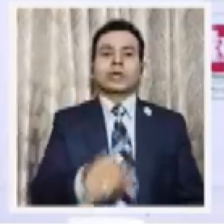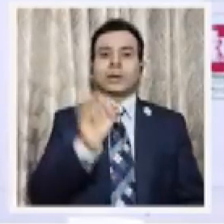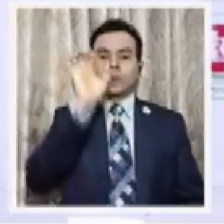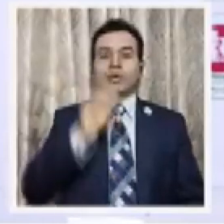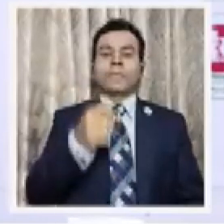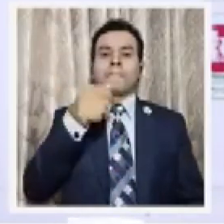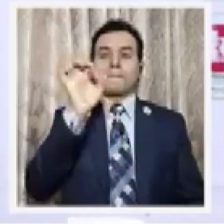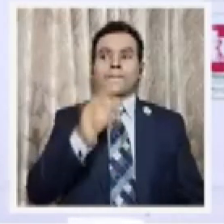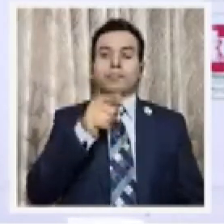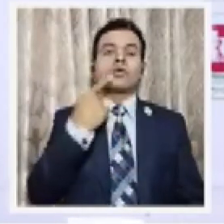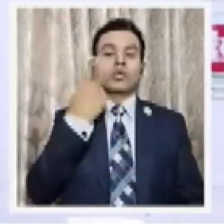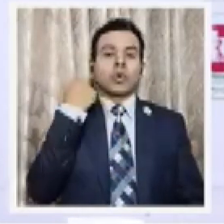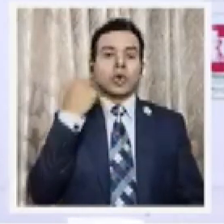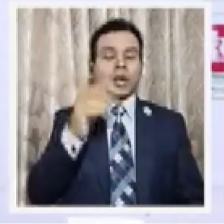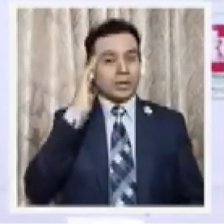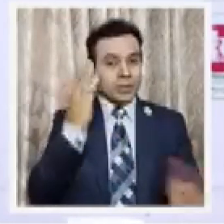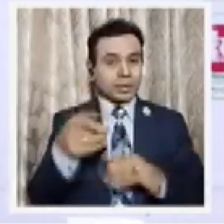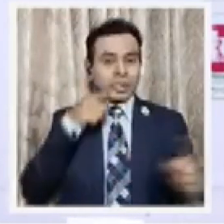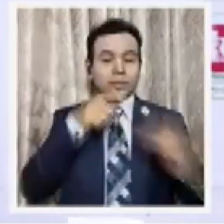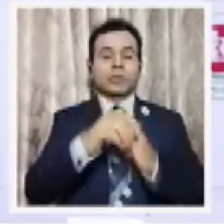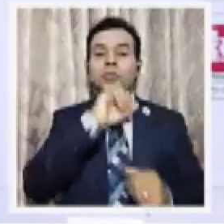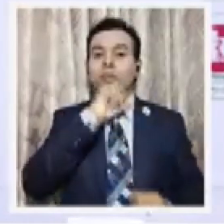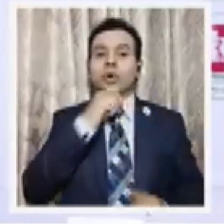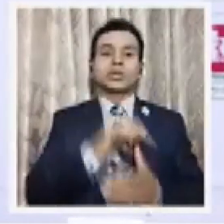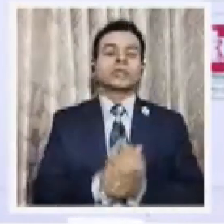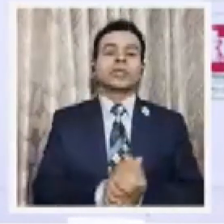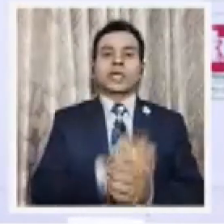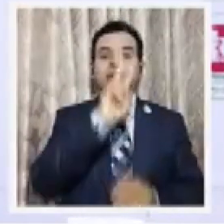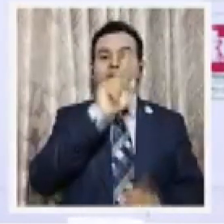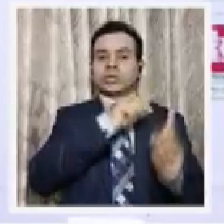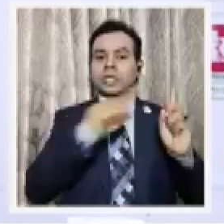78.65% এবং নারী 633 জন, 21.35%।